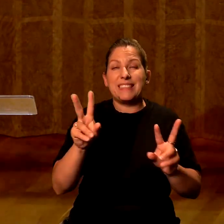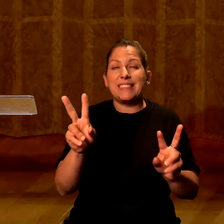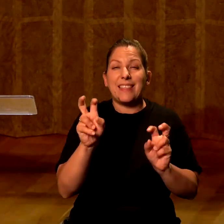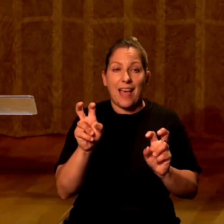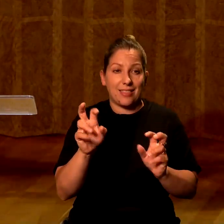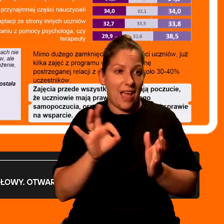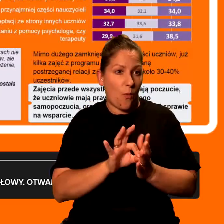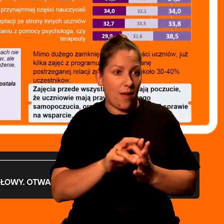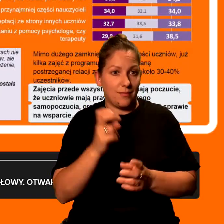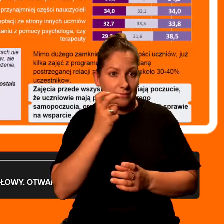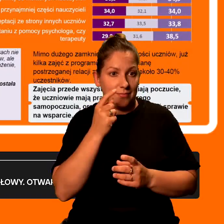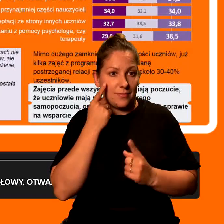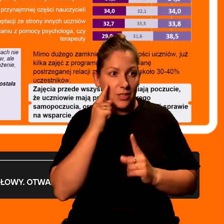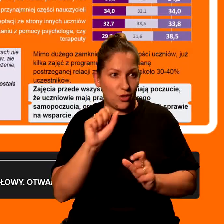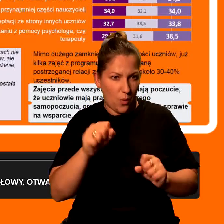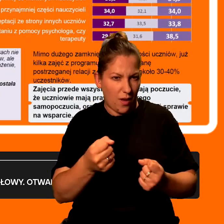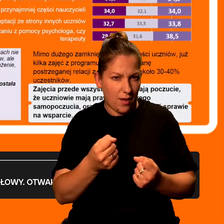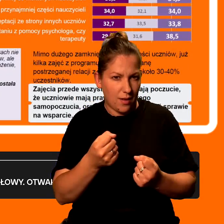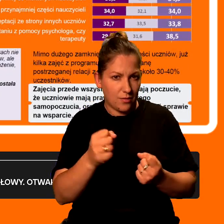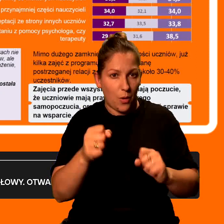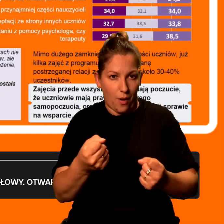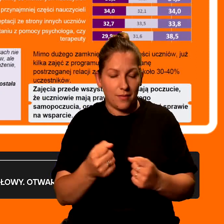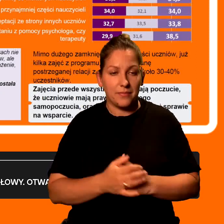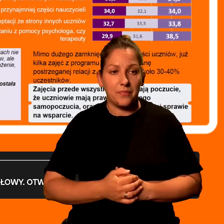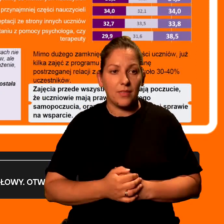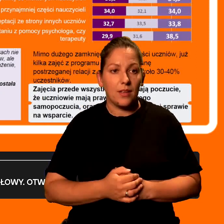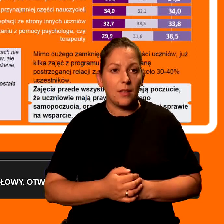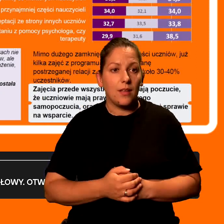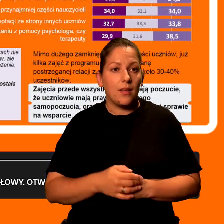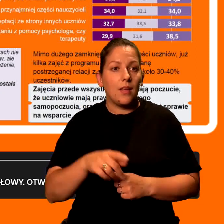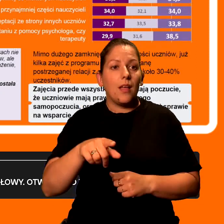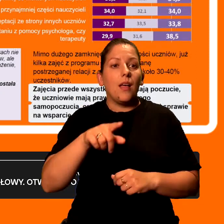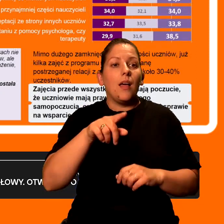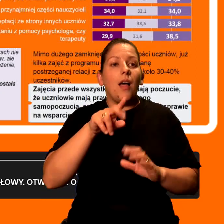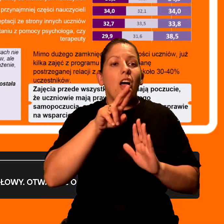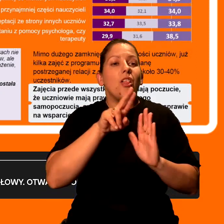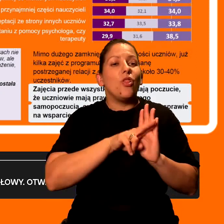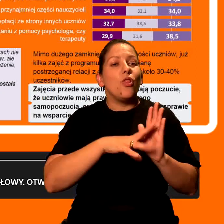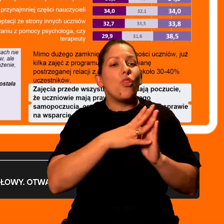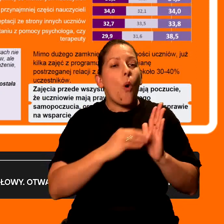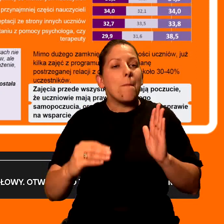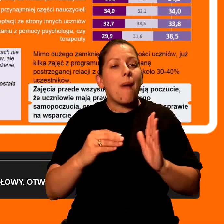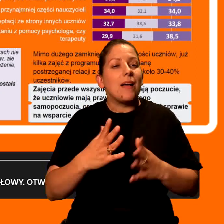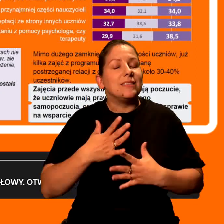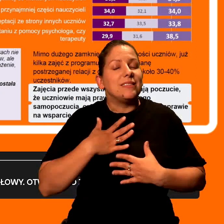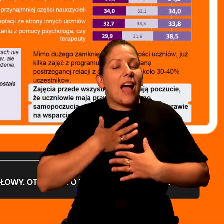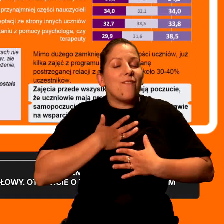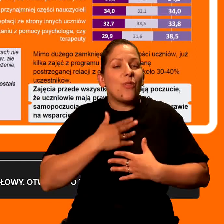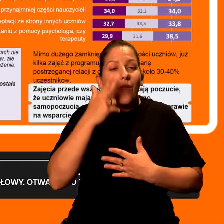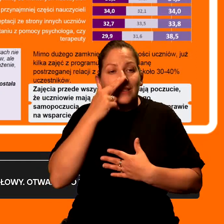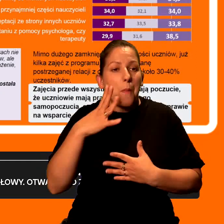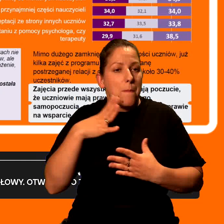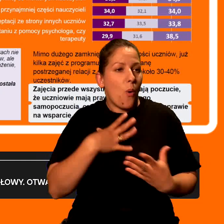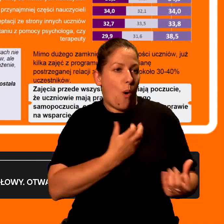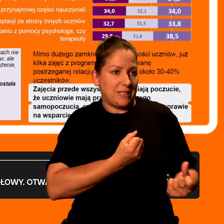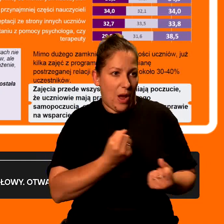chciałem zwrócić uwagę. To działa? O, działa. Norma zachwytu nastoletniego została zachowana. Ja myślę, że to jest... I słuchajcie,